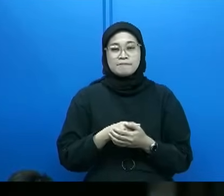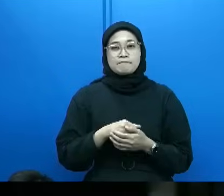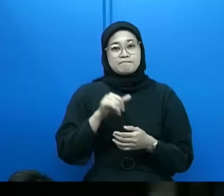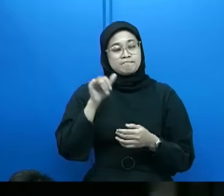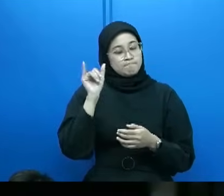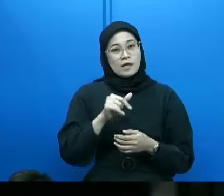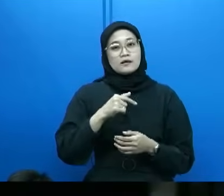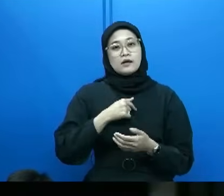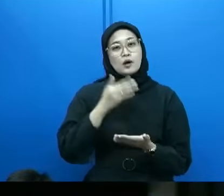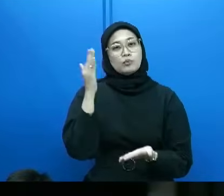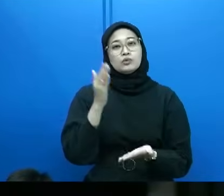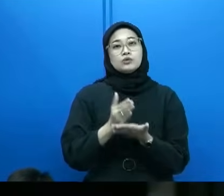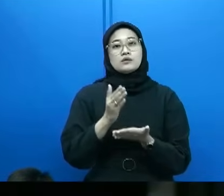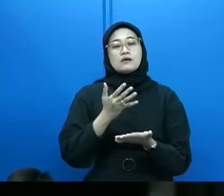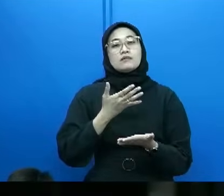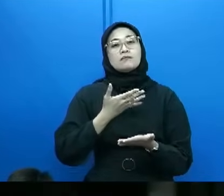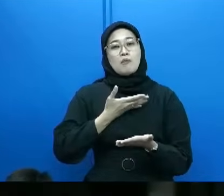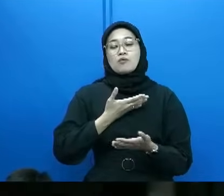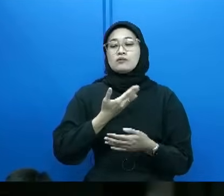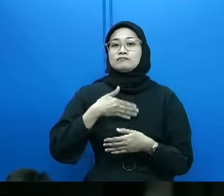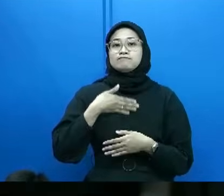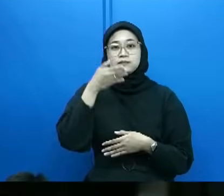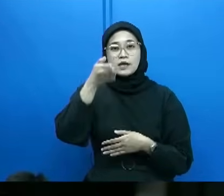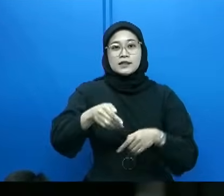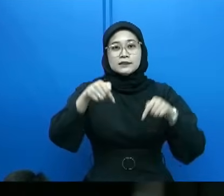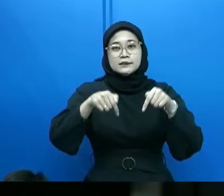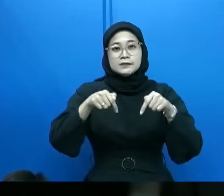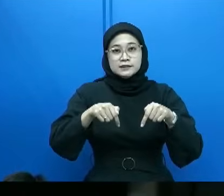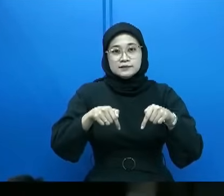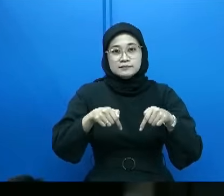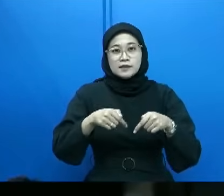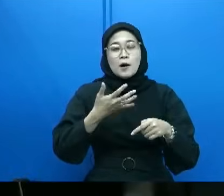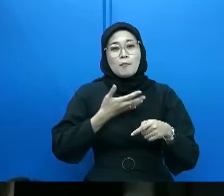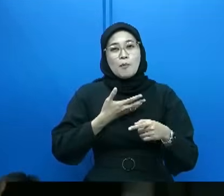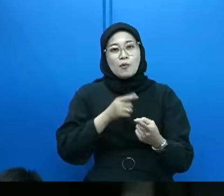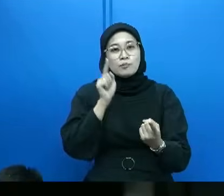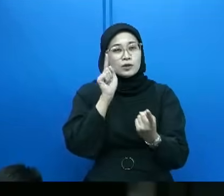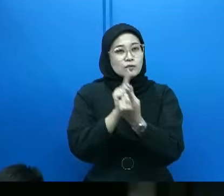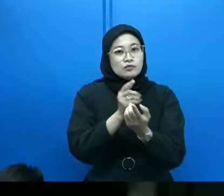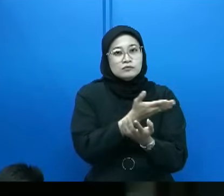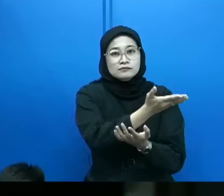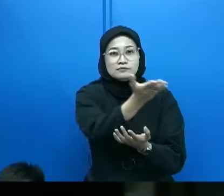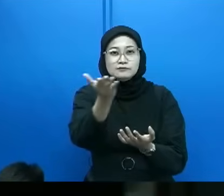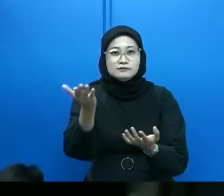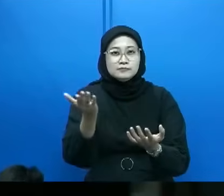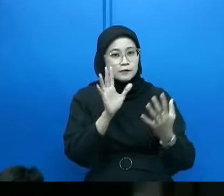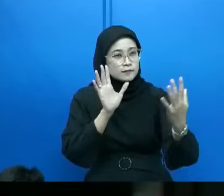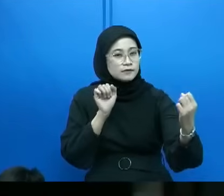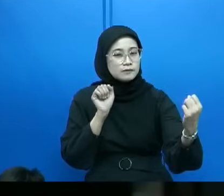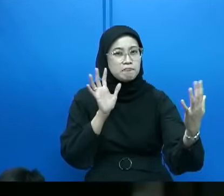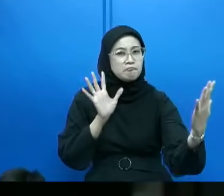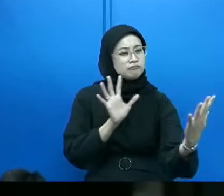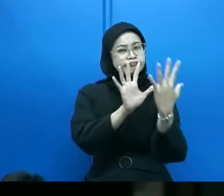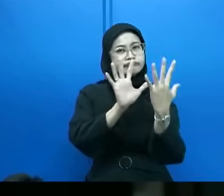untuk belajar, setidaknya menatap wajah-wajah antum, Dan di situ saya ingin belajar bagaimana cara berhijrah yang lebih